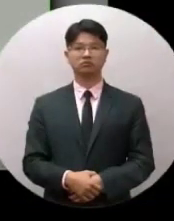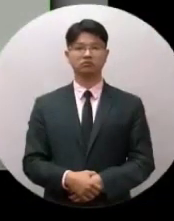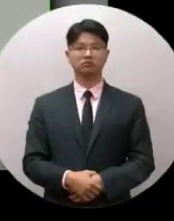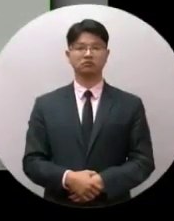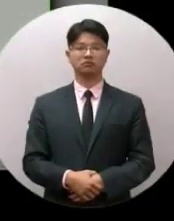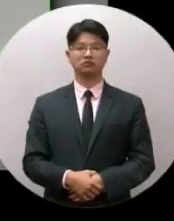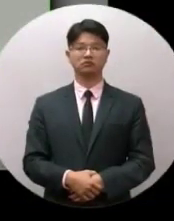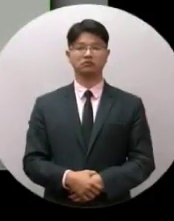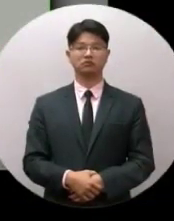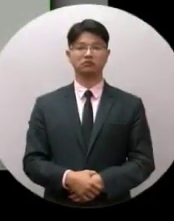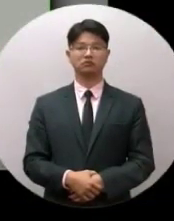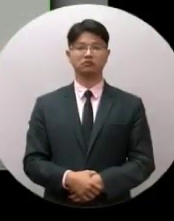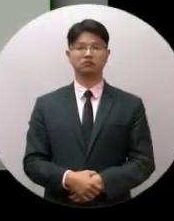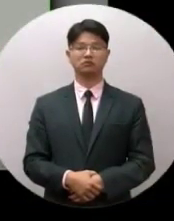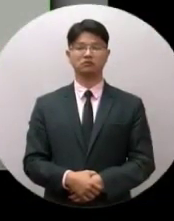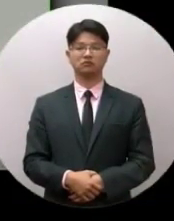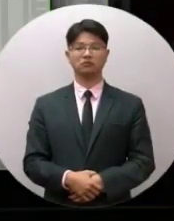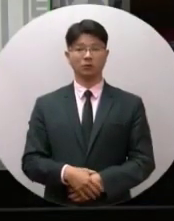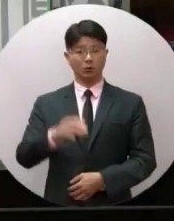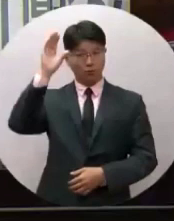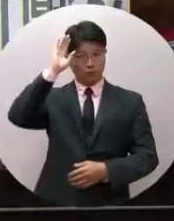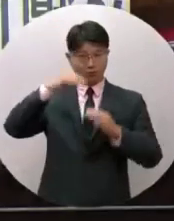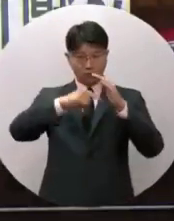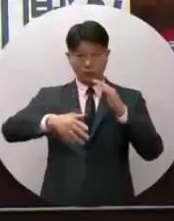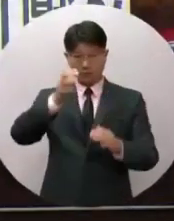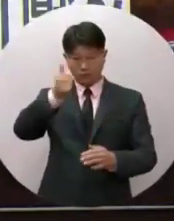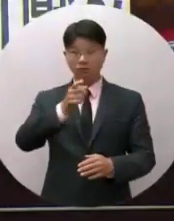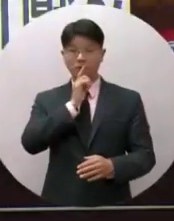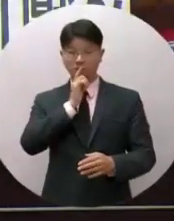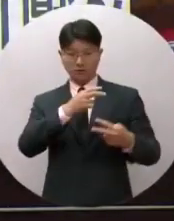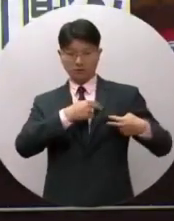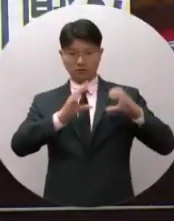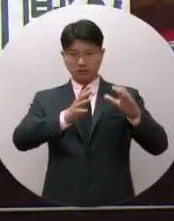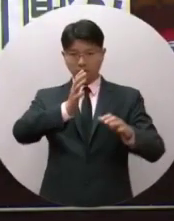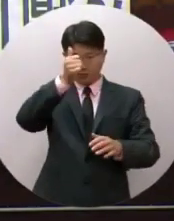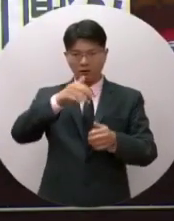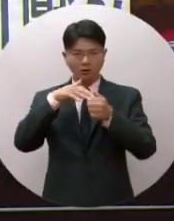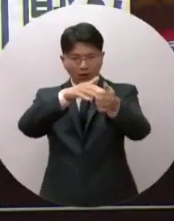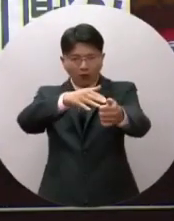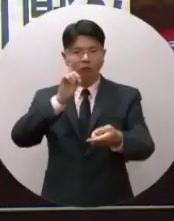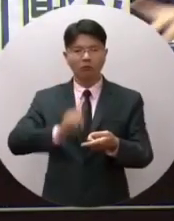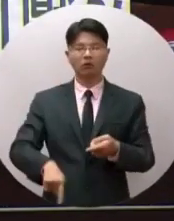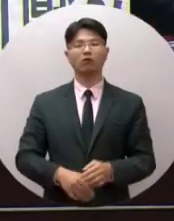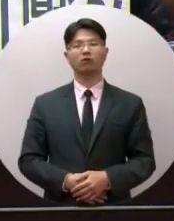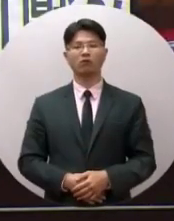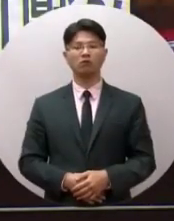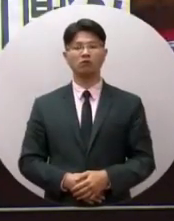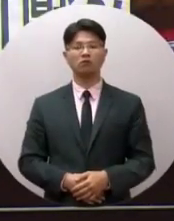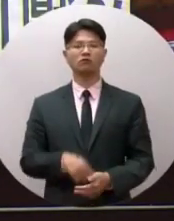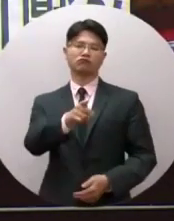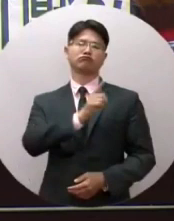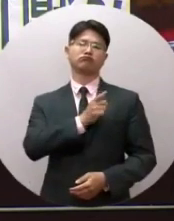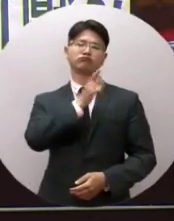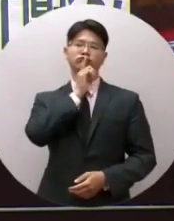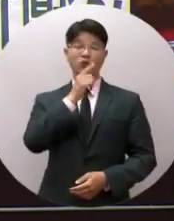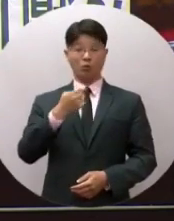汉。创造呢？ 苏贞昌院长说，蔡总统领导武汉啊。蔡总统领导武汉，你讲的